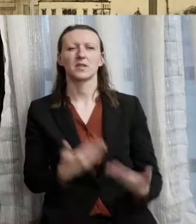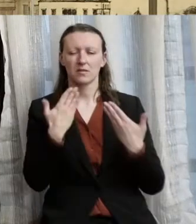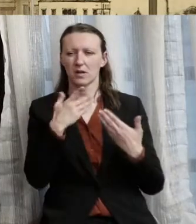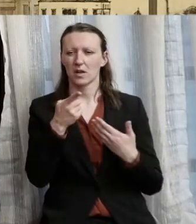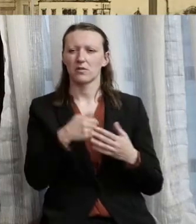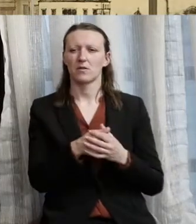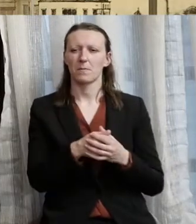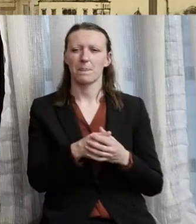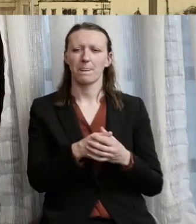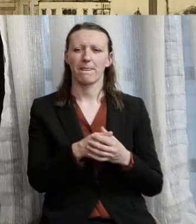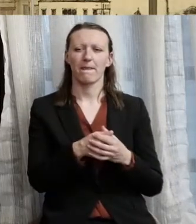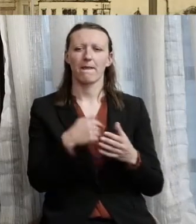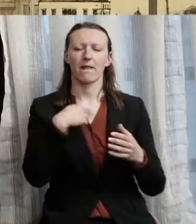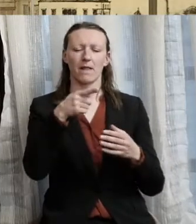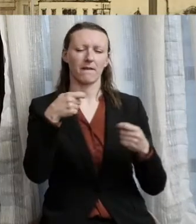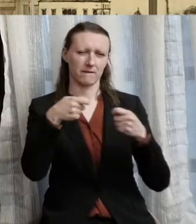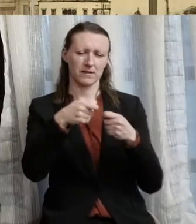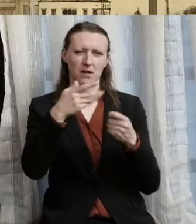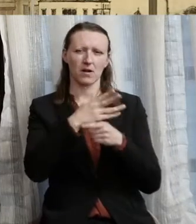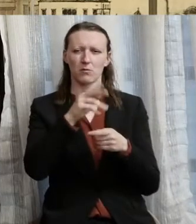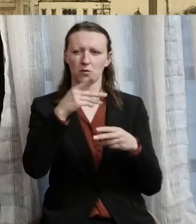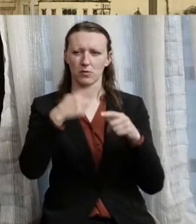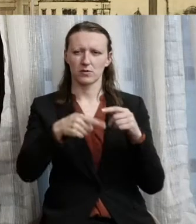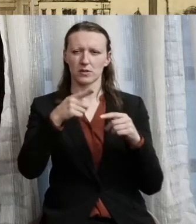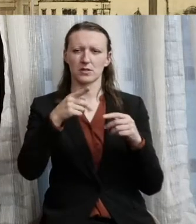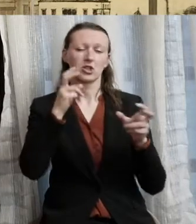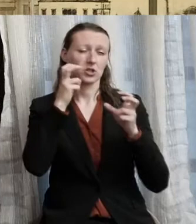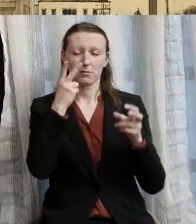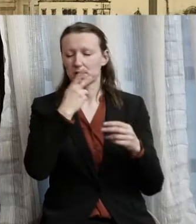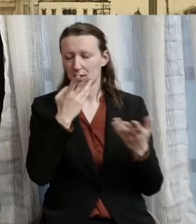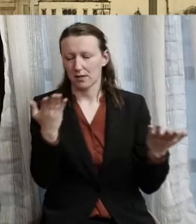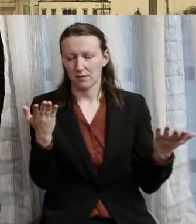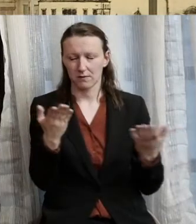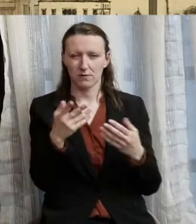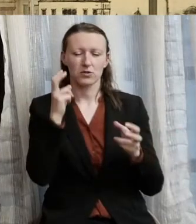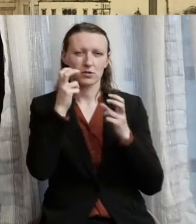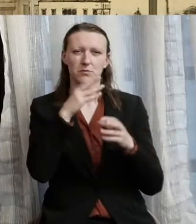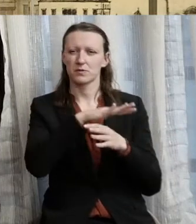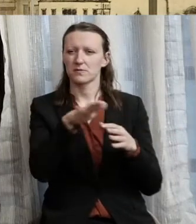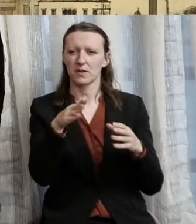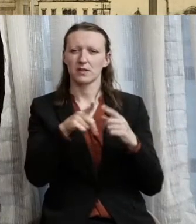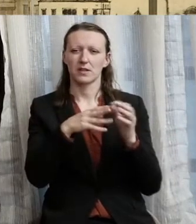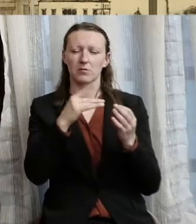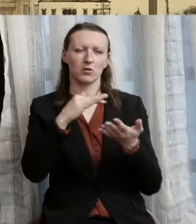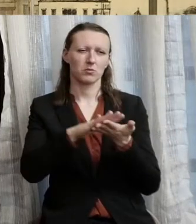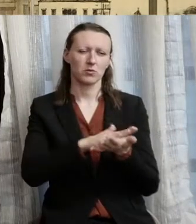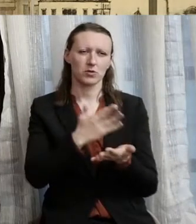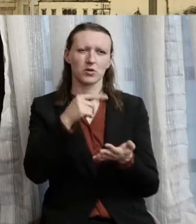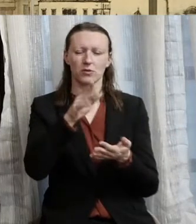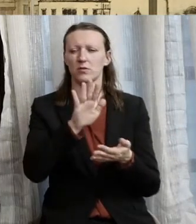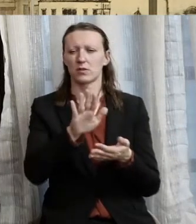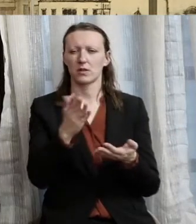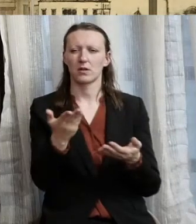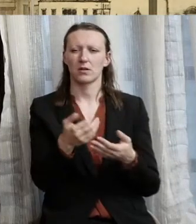Hvala. Evo, pa nadovezat ću se na ovo, ako smijem, zadnje škripi, pa naravno, škripi u svakoj temi, evo, od početka, jer je to je